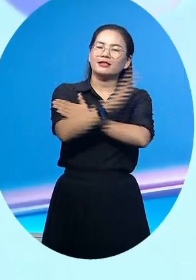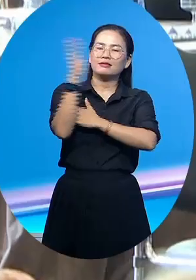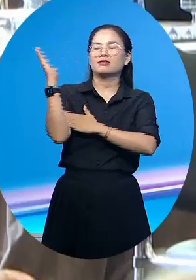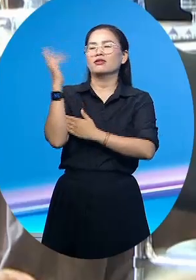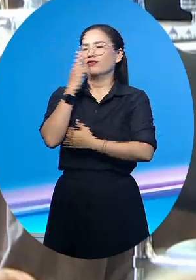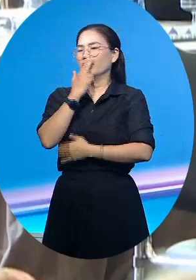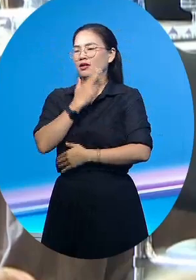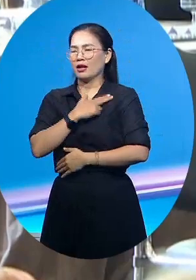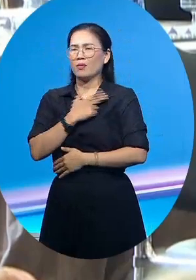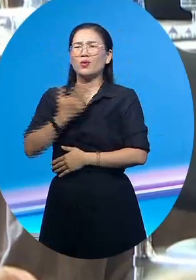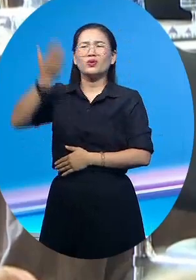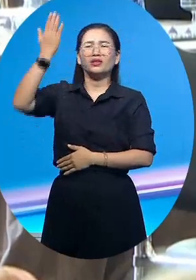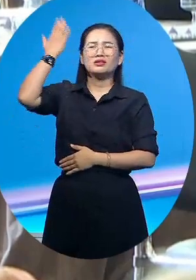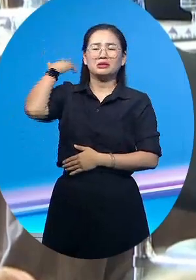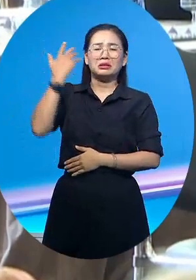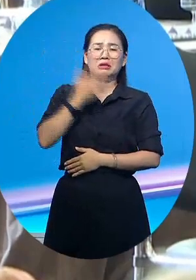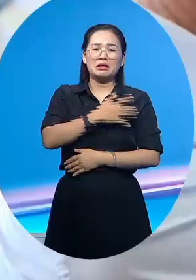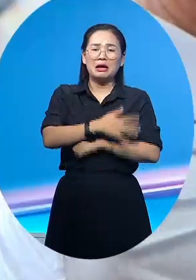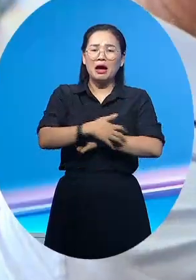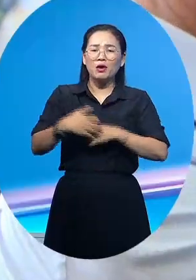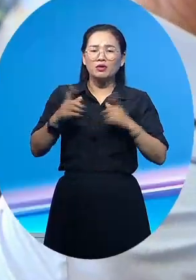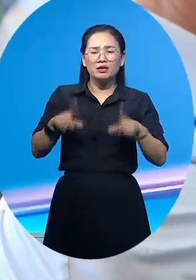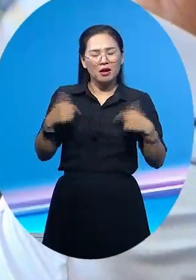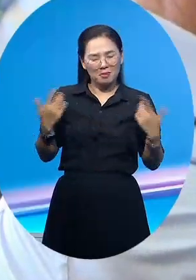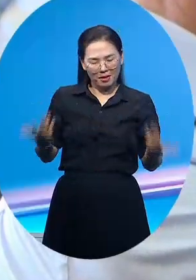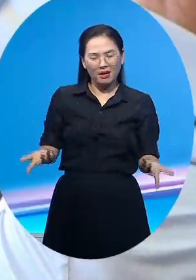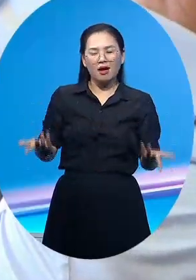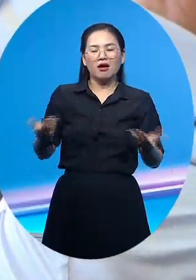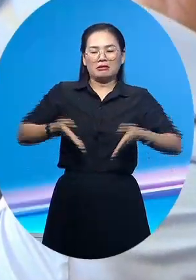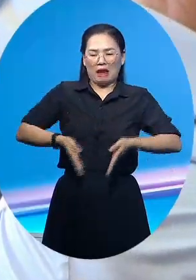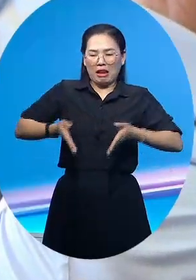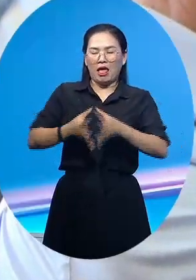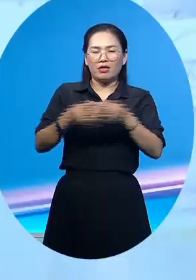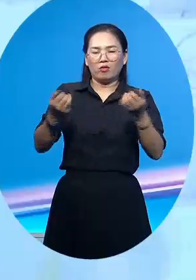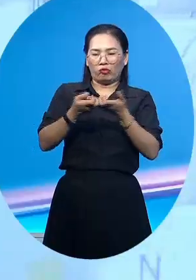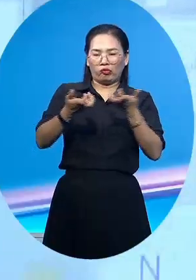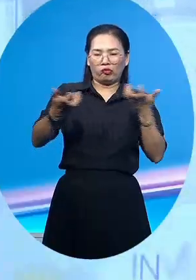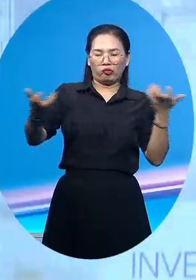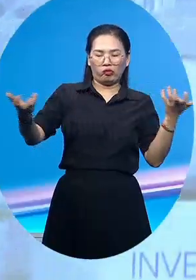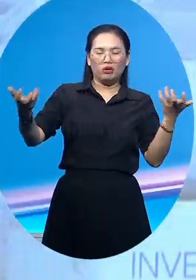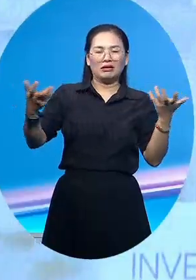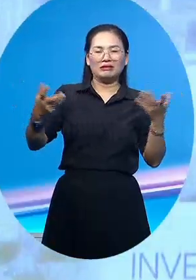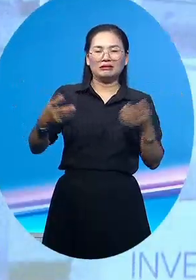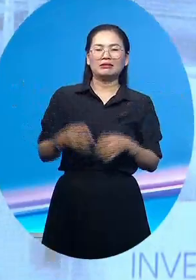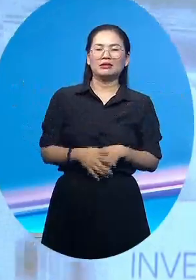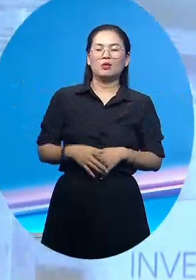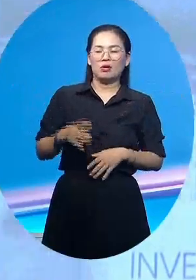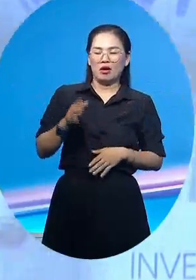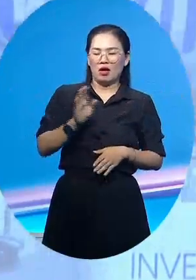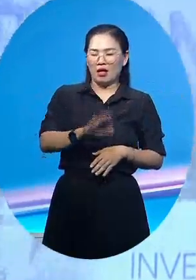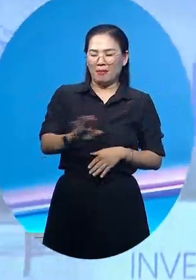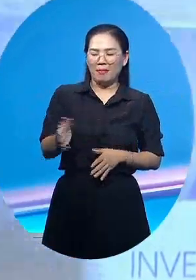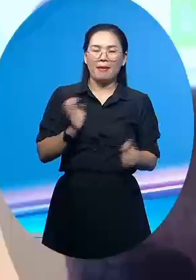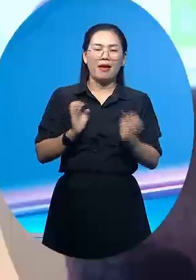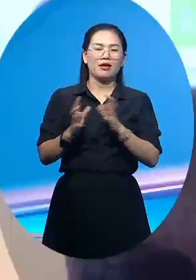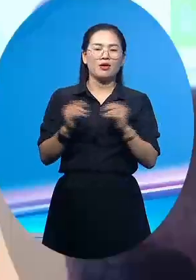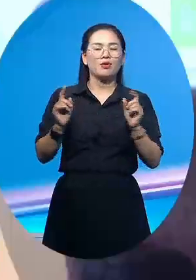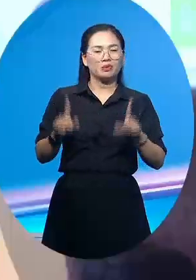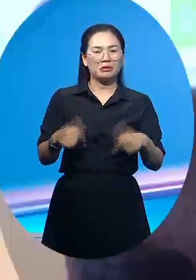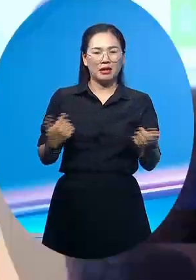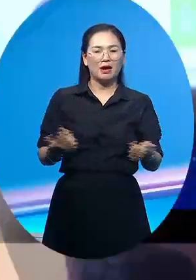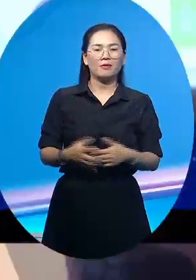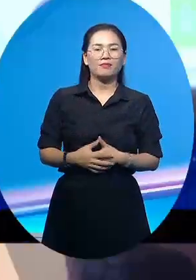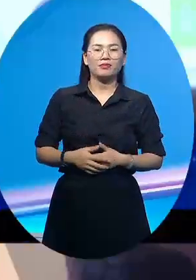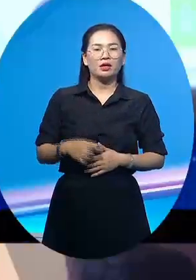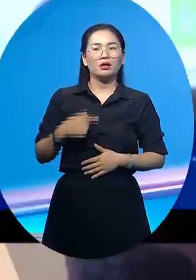đất nước khi Việt Nam đang đứng trước mốc dân số vàng với 100 triệu dân Đạt tỷ lệ dân số trong độ tuổi lao động cao tôi